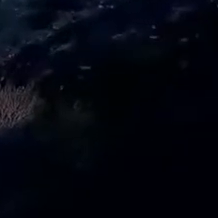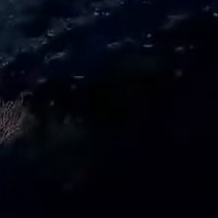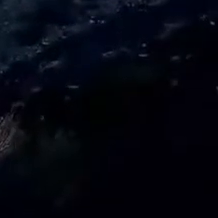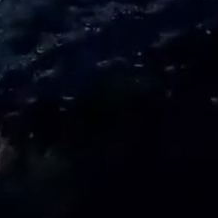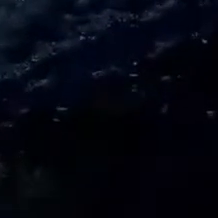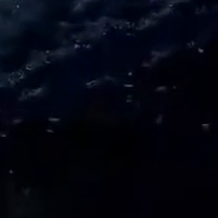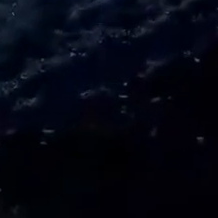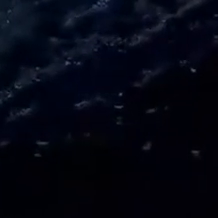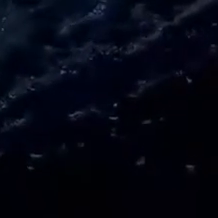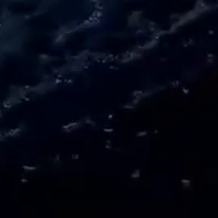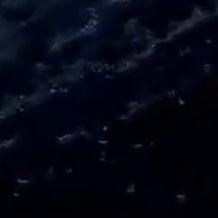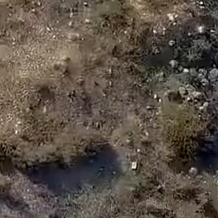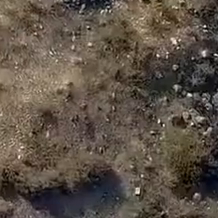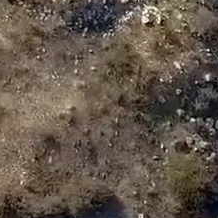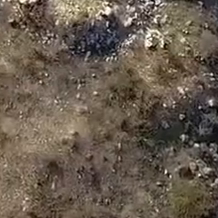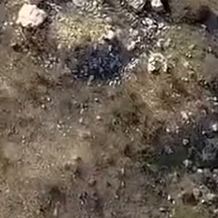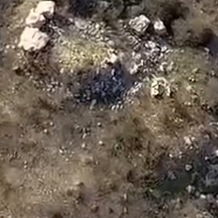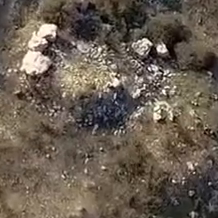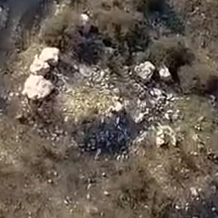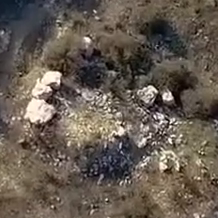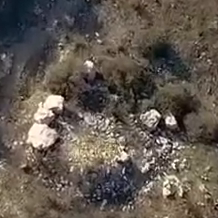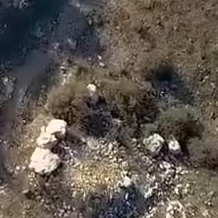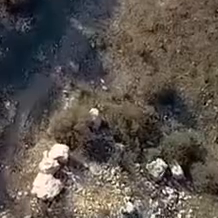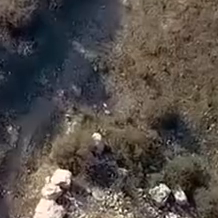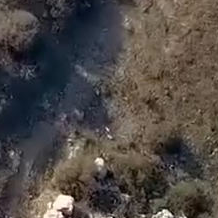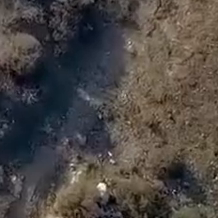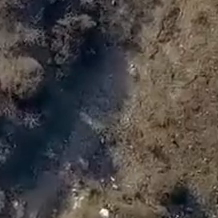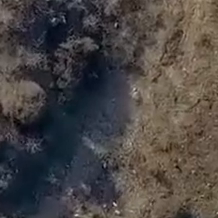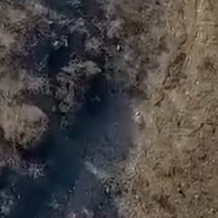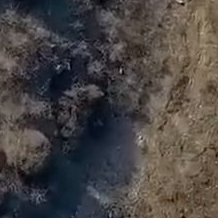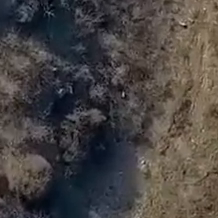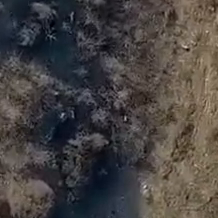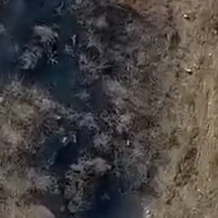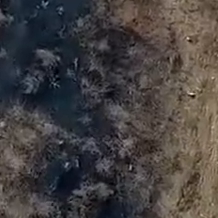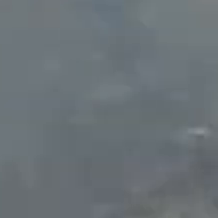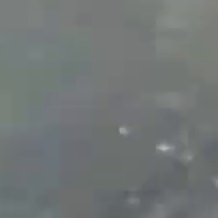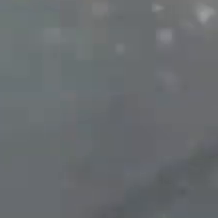لما بلشت الأزمة بال2011 اجتني فرصة لسافر برات سوريا،